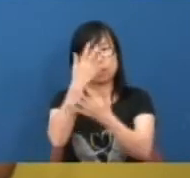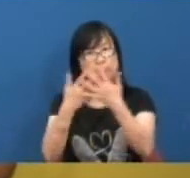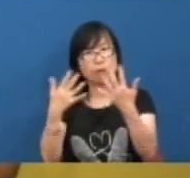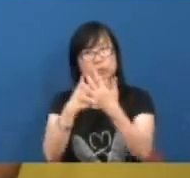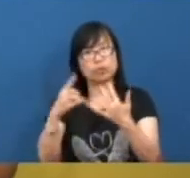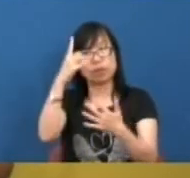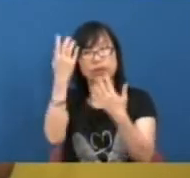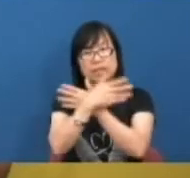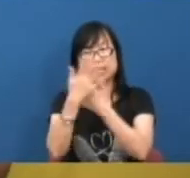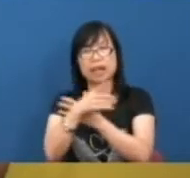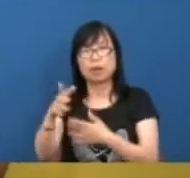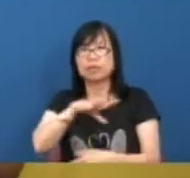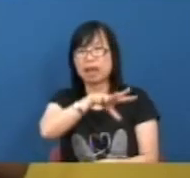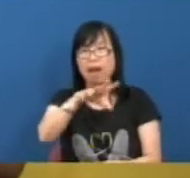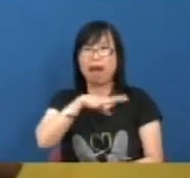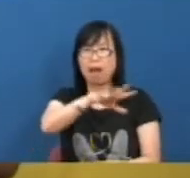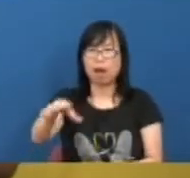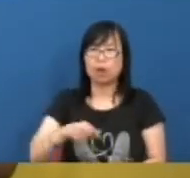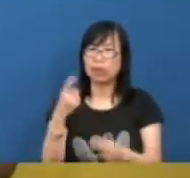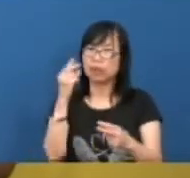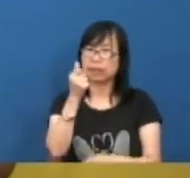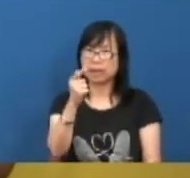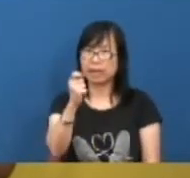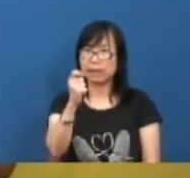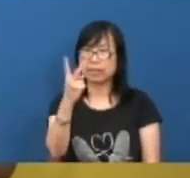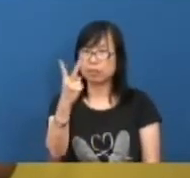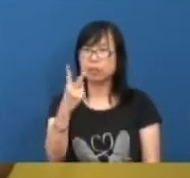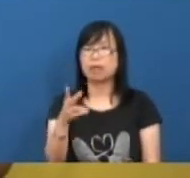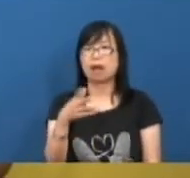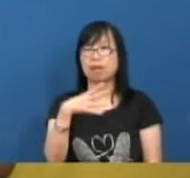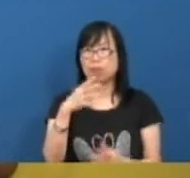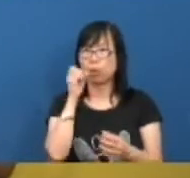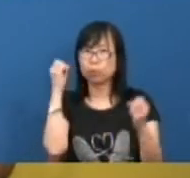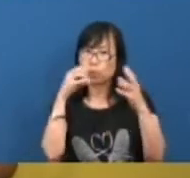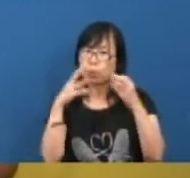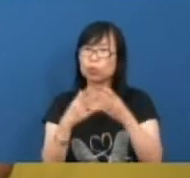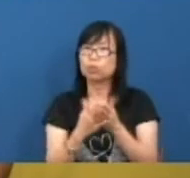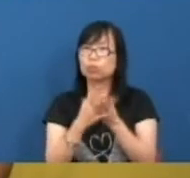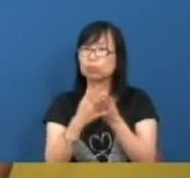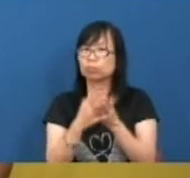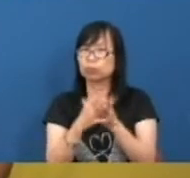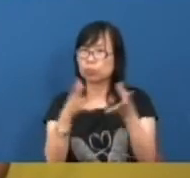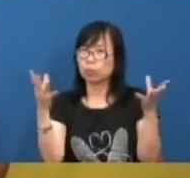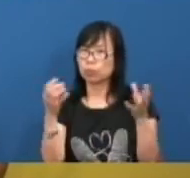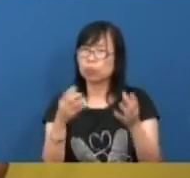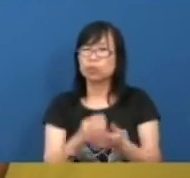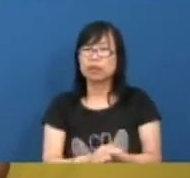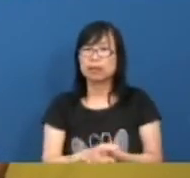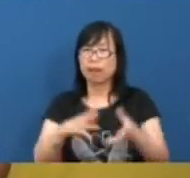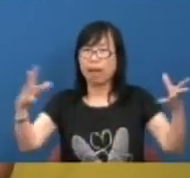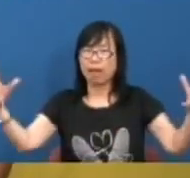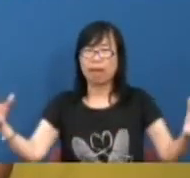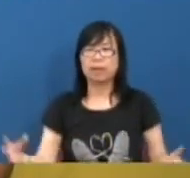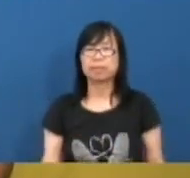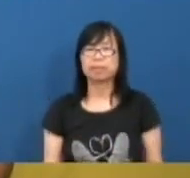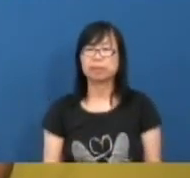台啦，好似 RTV 咁啦，咁即係都可以有好大嘅討論空間啦。咁聽多啲市民嘅意見之後咧，即係歸納咗